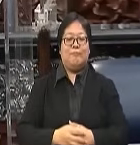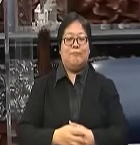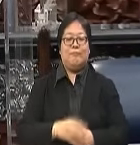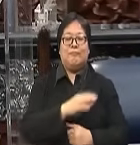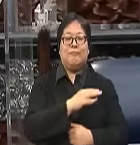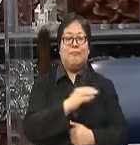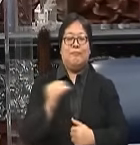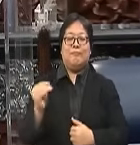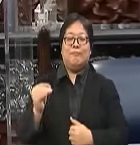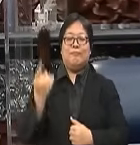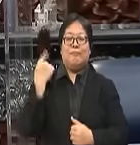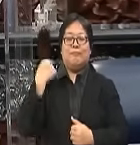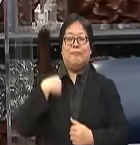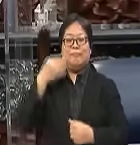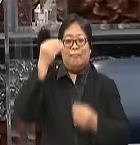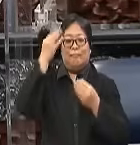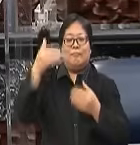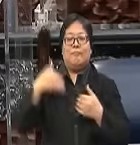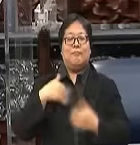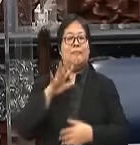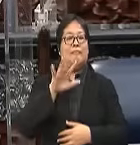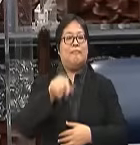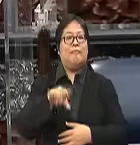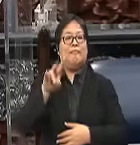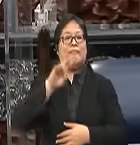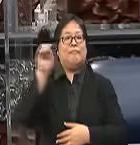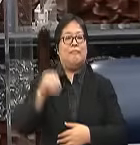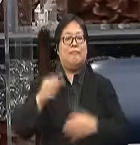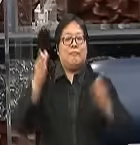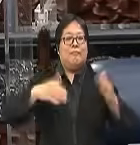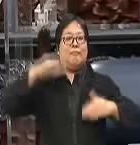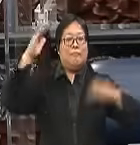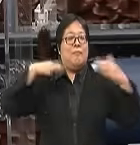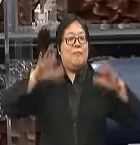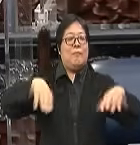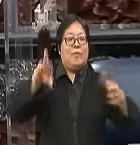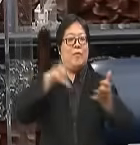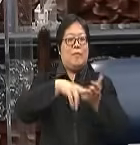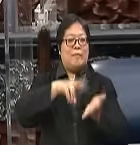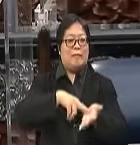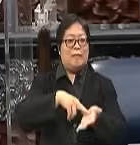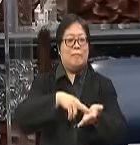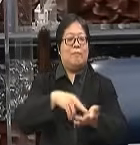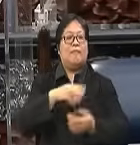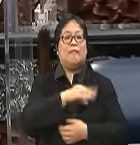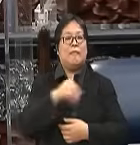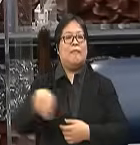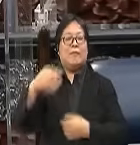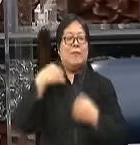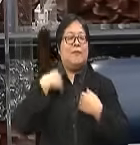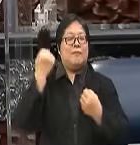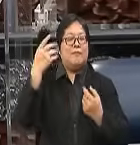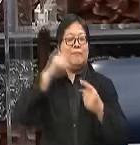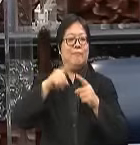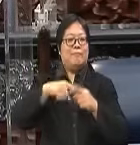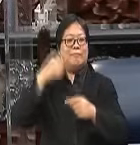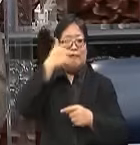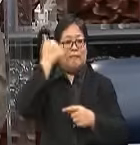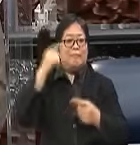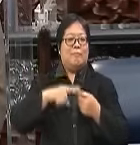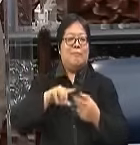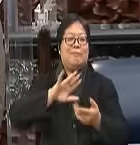Danda tadi saya maklum kan bahwa D50 710 dewasa yang belum lagi mendaftar dan dia depannya sebab